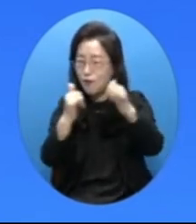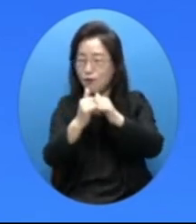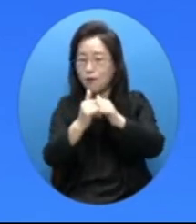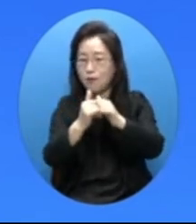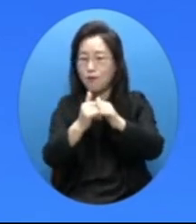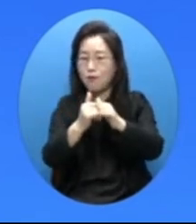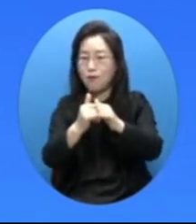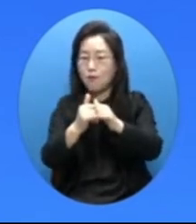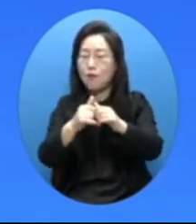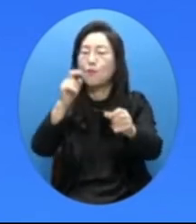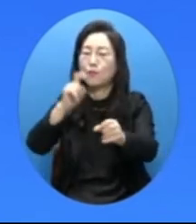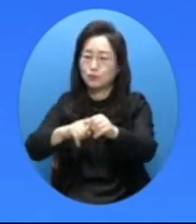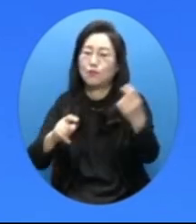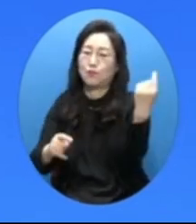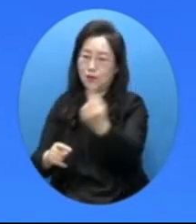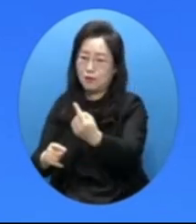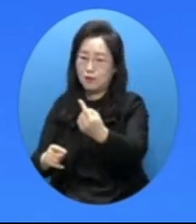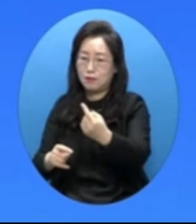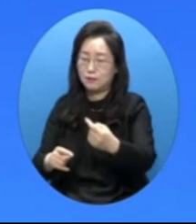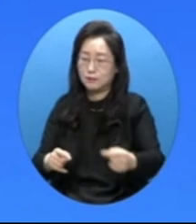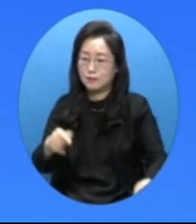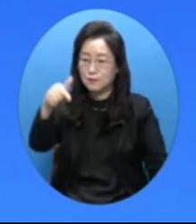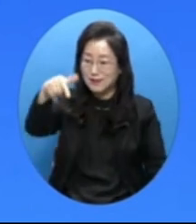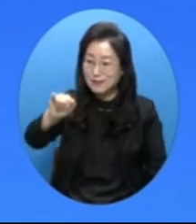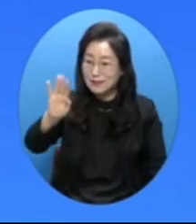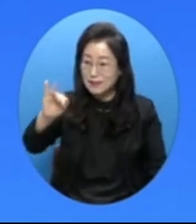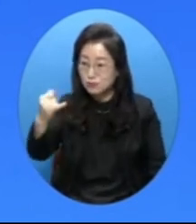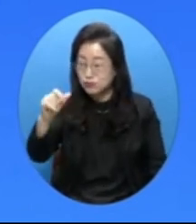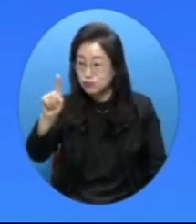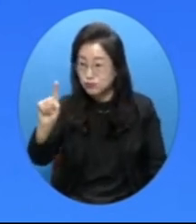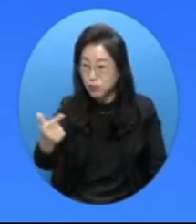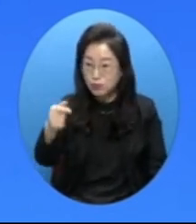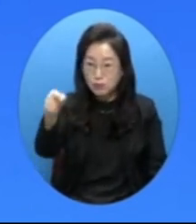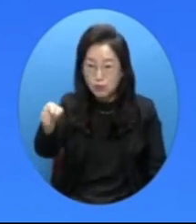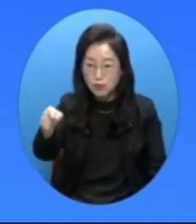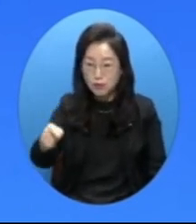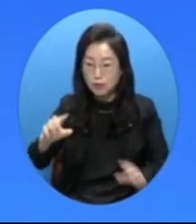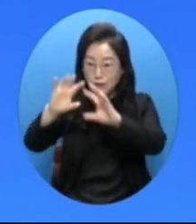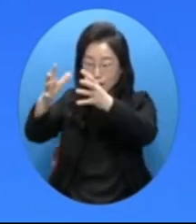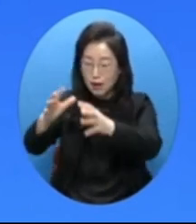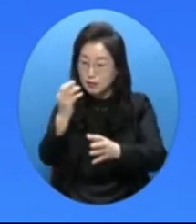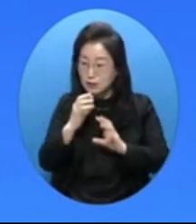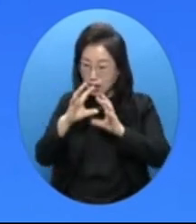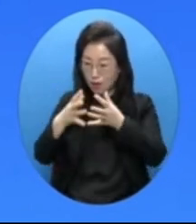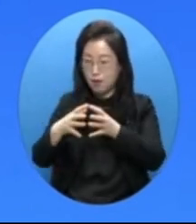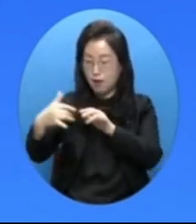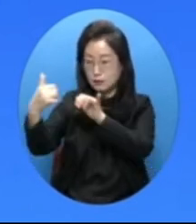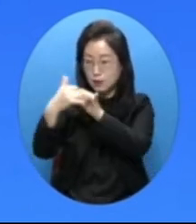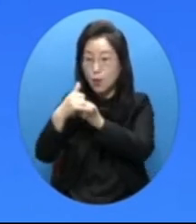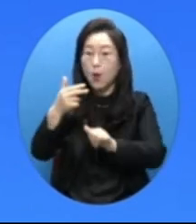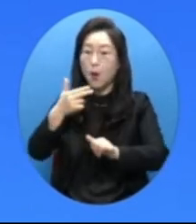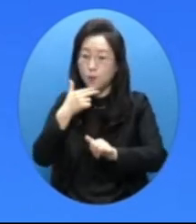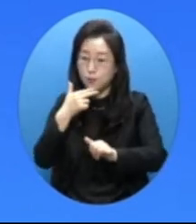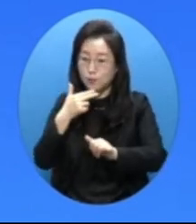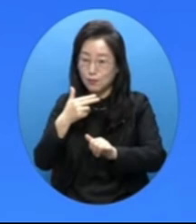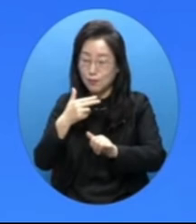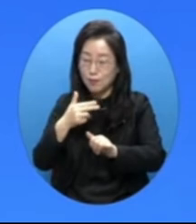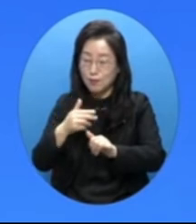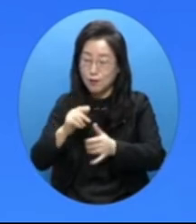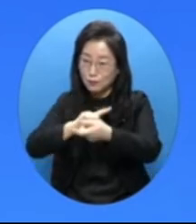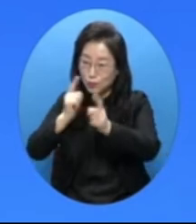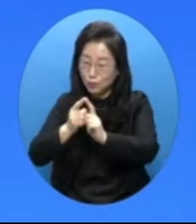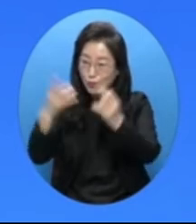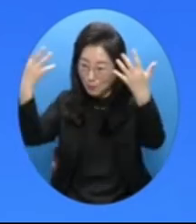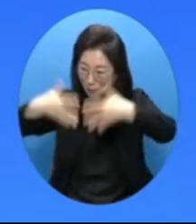이스라엘과 화채를 맺은 것을 알고 크게 두려워 떨었습니다 이런 사람이 아들이 색은